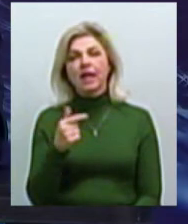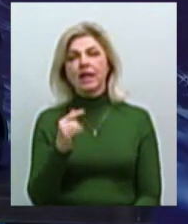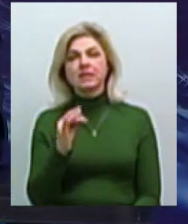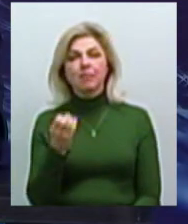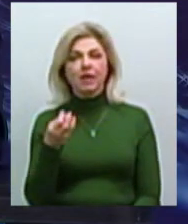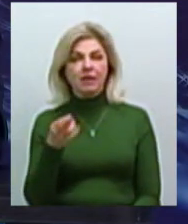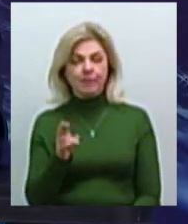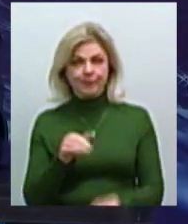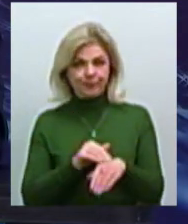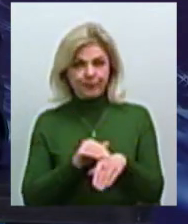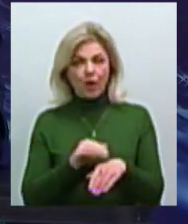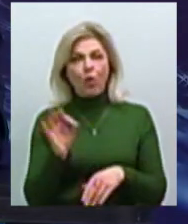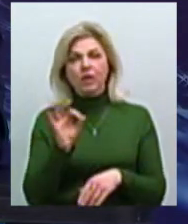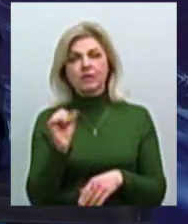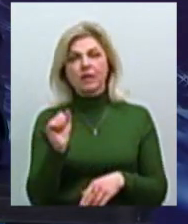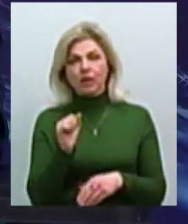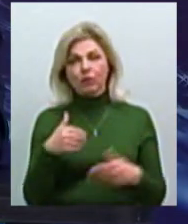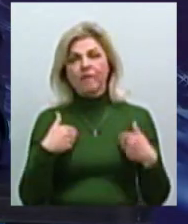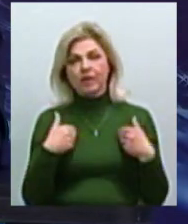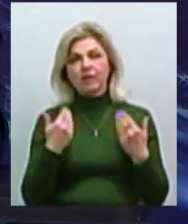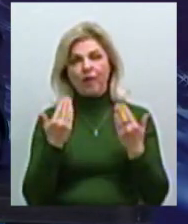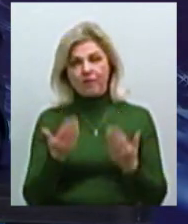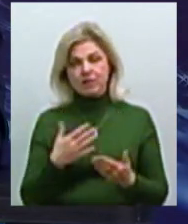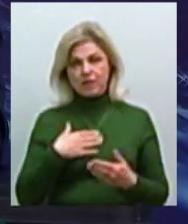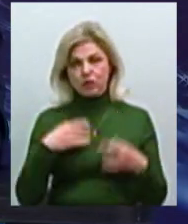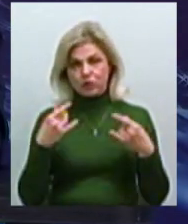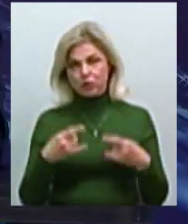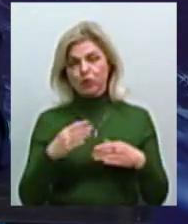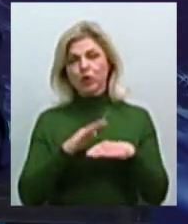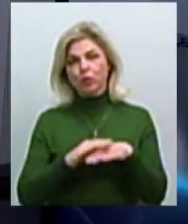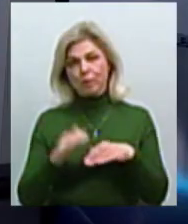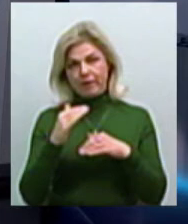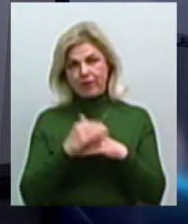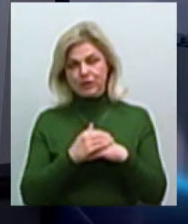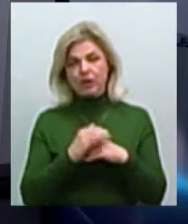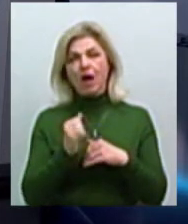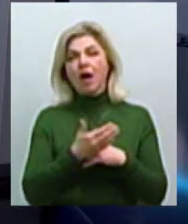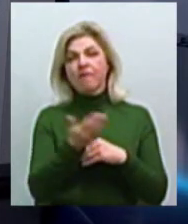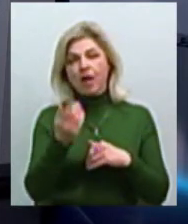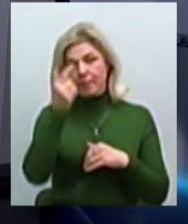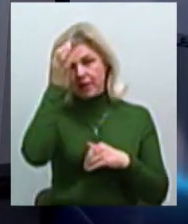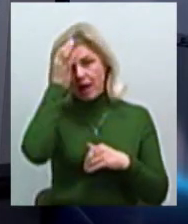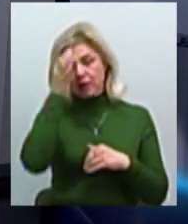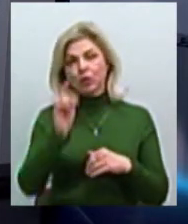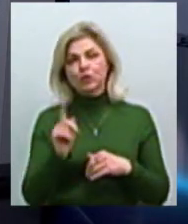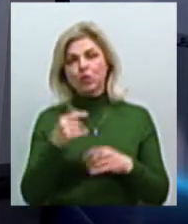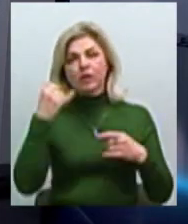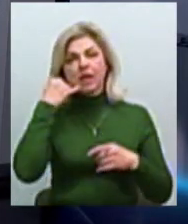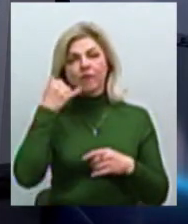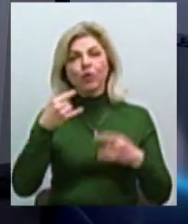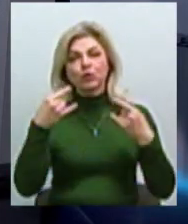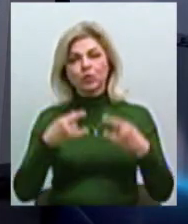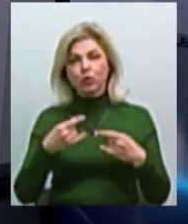Герасименя. Олександр Анатолійович, я вас вітаю в нашій студії. Добрий вечір. А глядачам я нагадую, що ми працюємо в прямому ефірі. Телефон студії